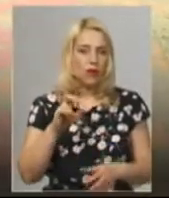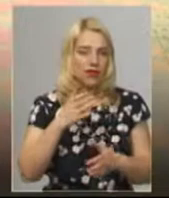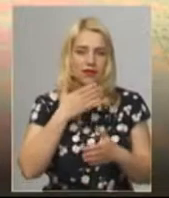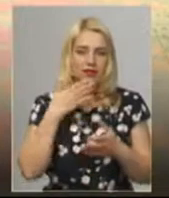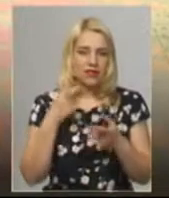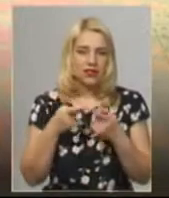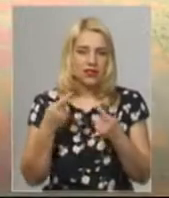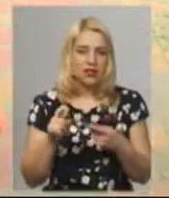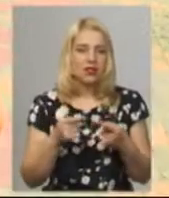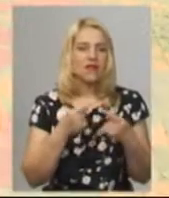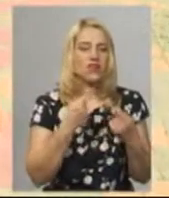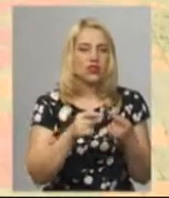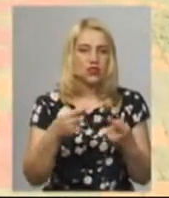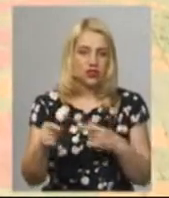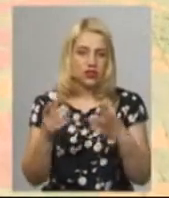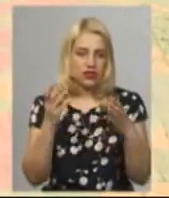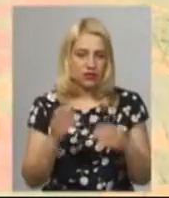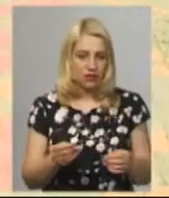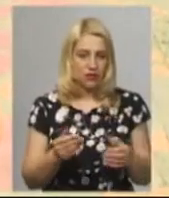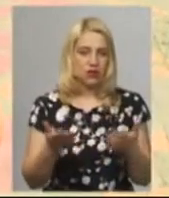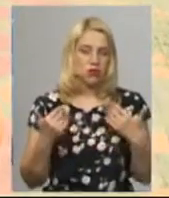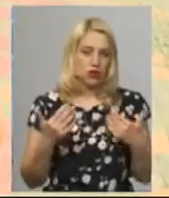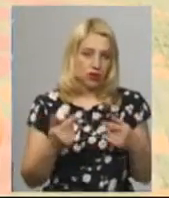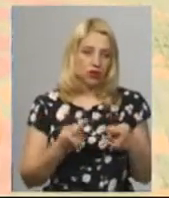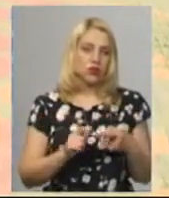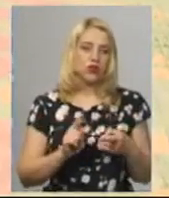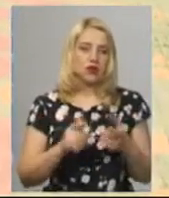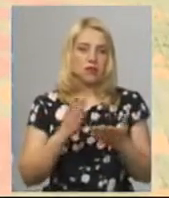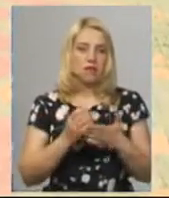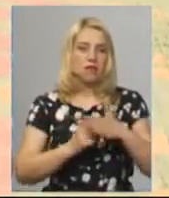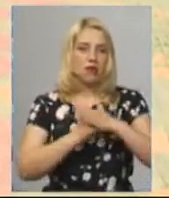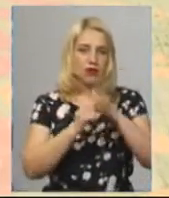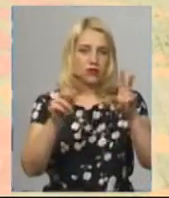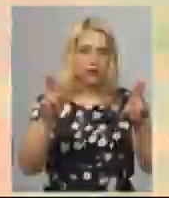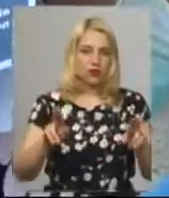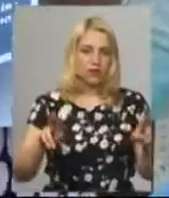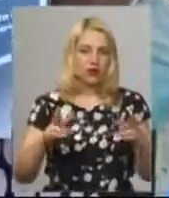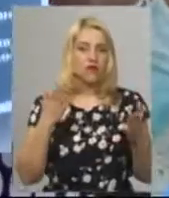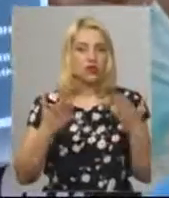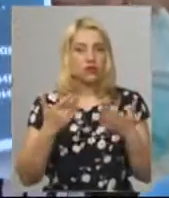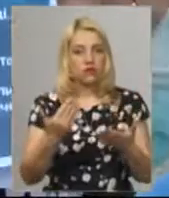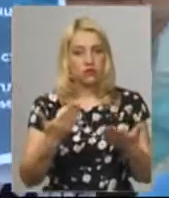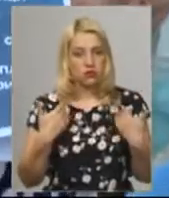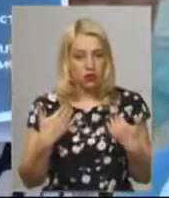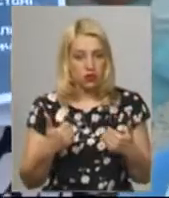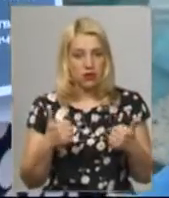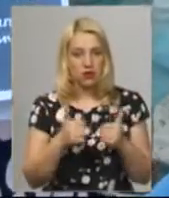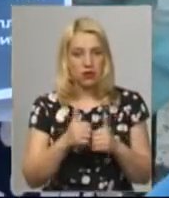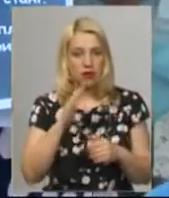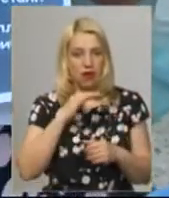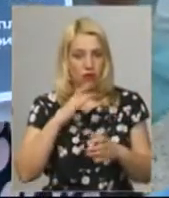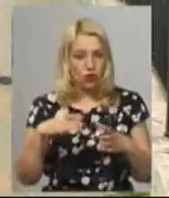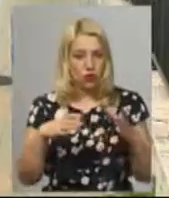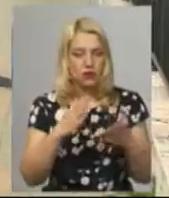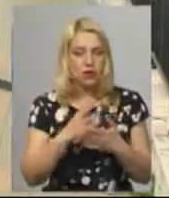від звичайного відпочинку. Є базові правила, яких потрібно завжди дотримуватися. Якщо відпочиваєте біля